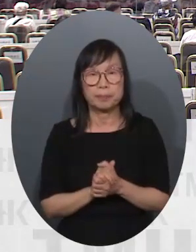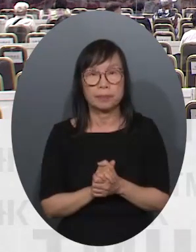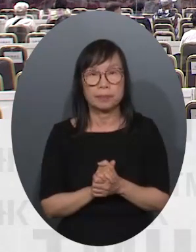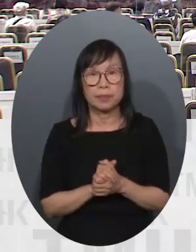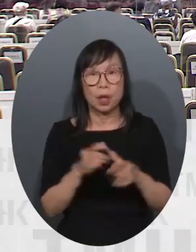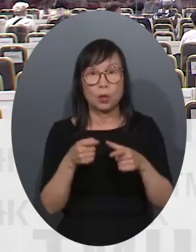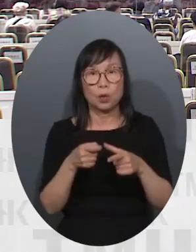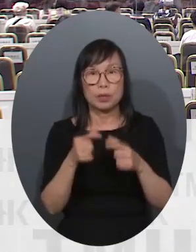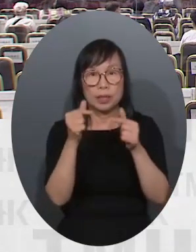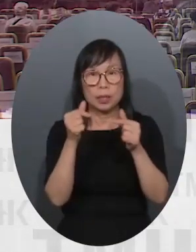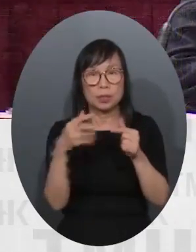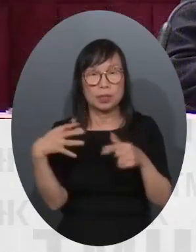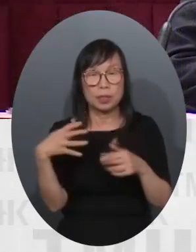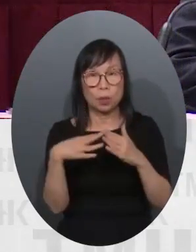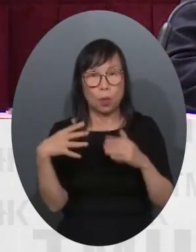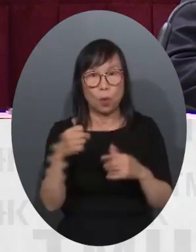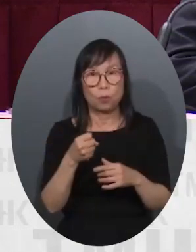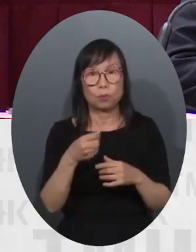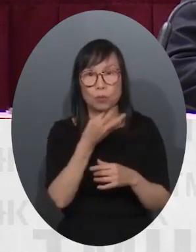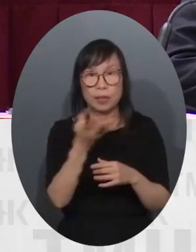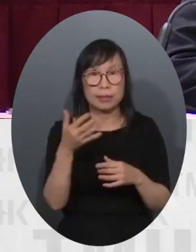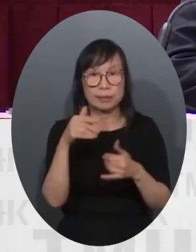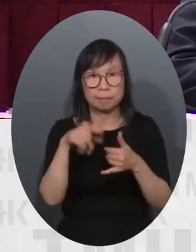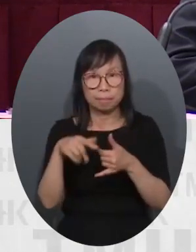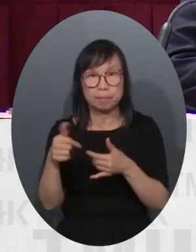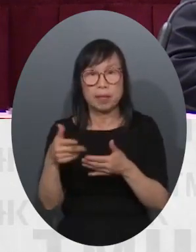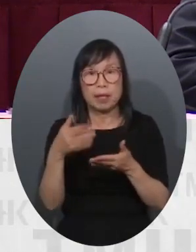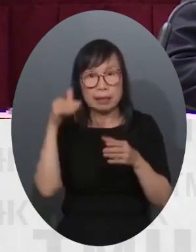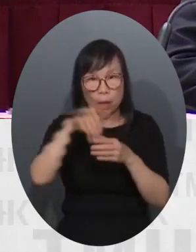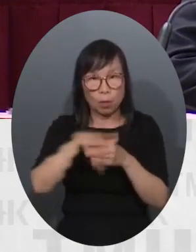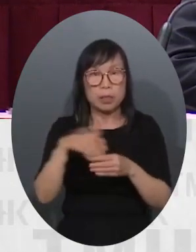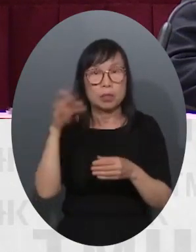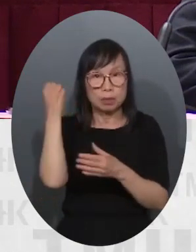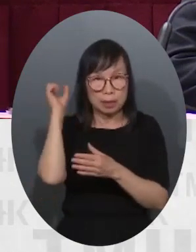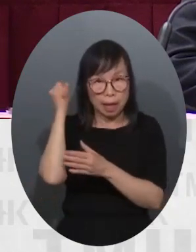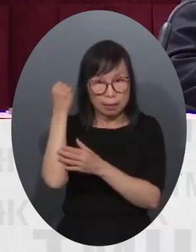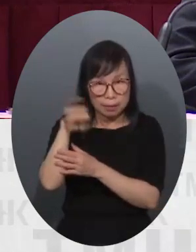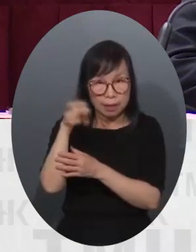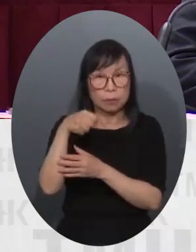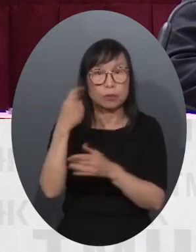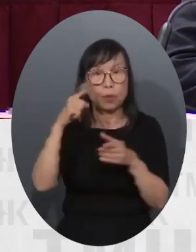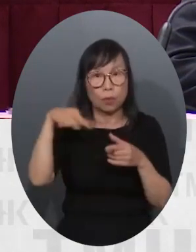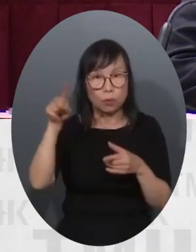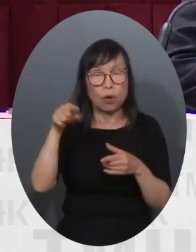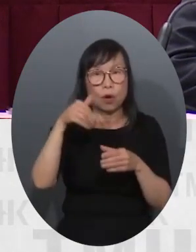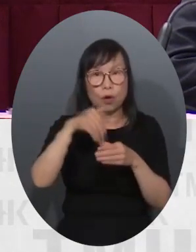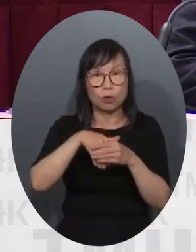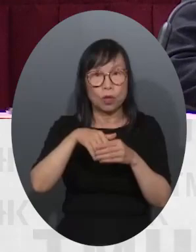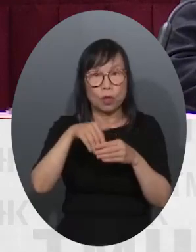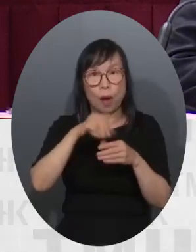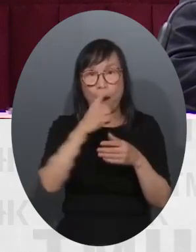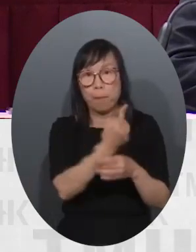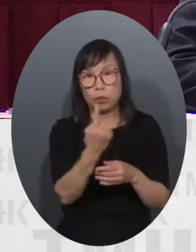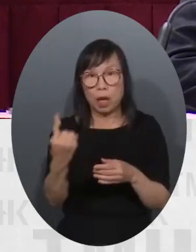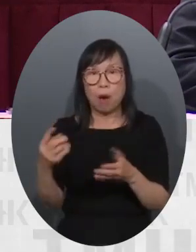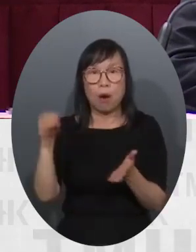公司董事局所有成員建議各位股東投票贊成大會通過通告內所載的每一